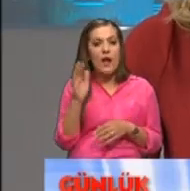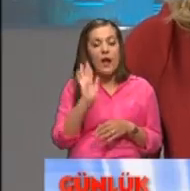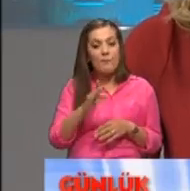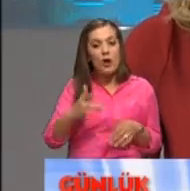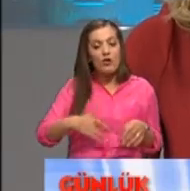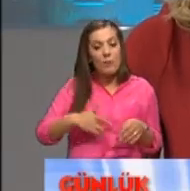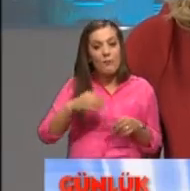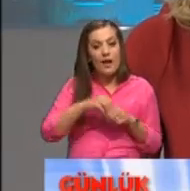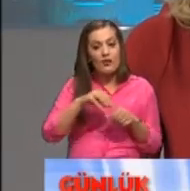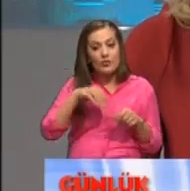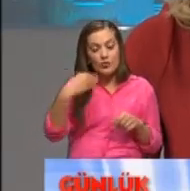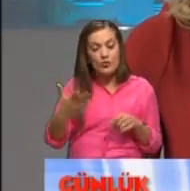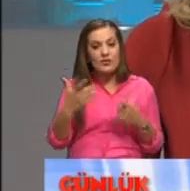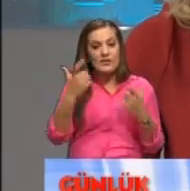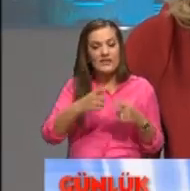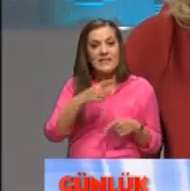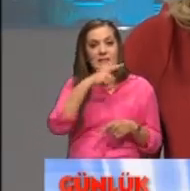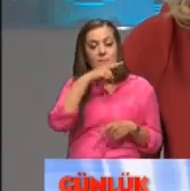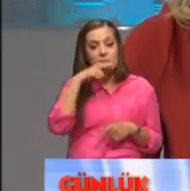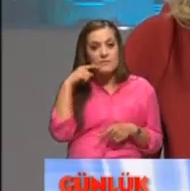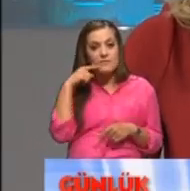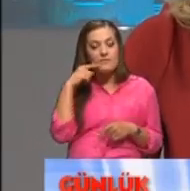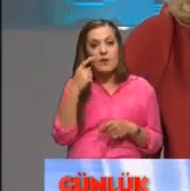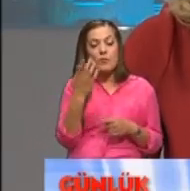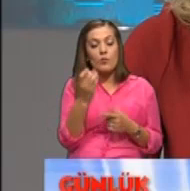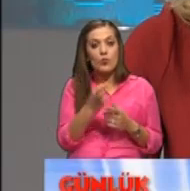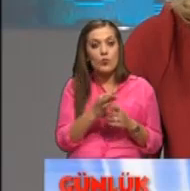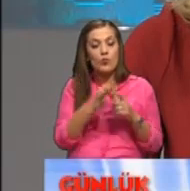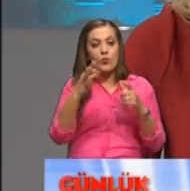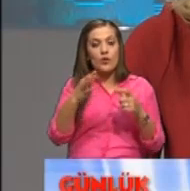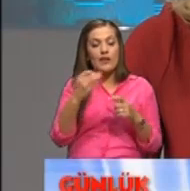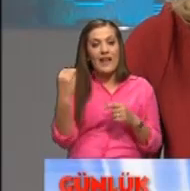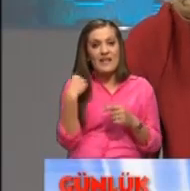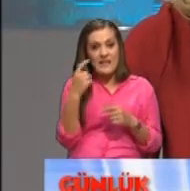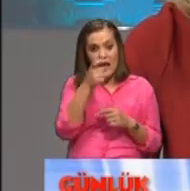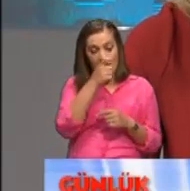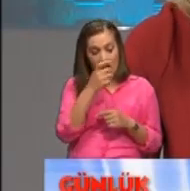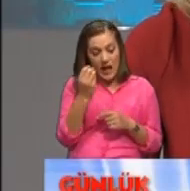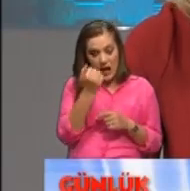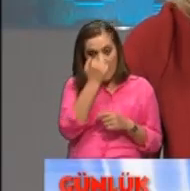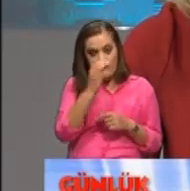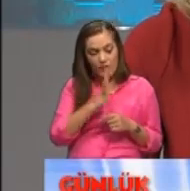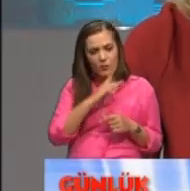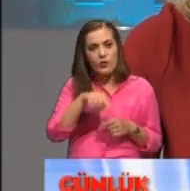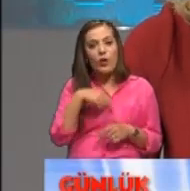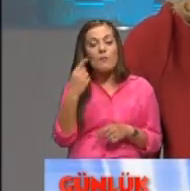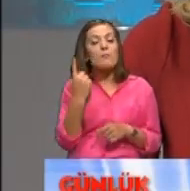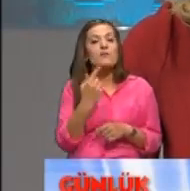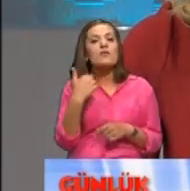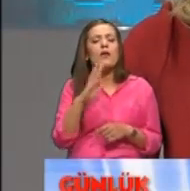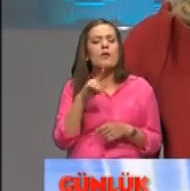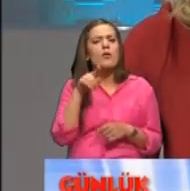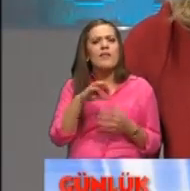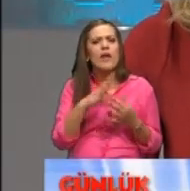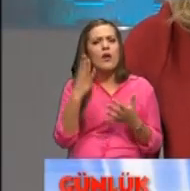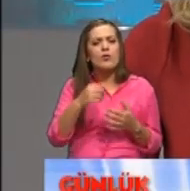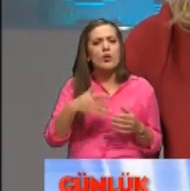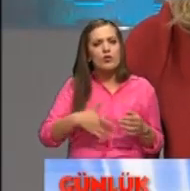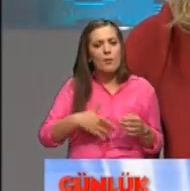Ama göbeğinin düştüğü alanda kırmızı, para büyüklüğünde taze kan varsa bu normal bir durum olmayı. Ne olabilir o?